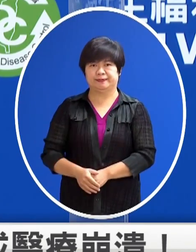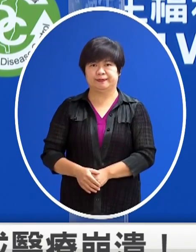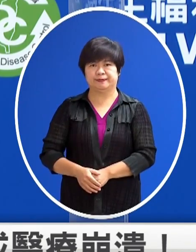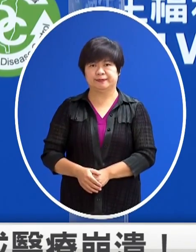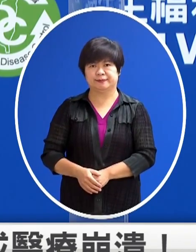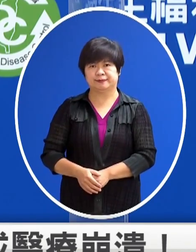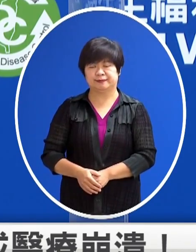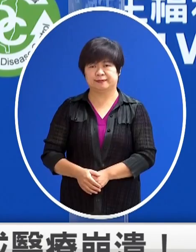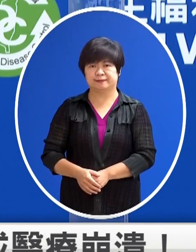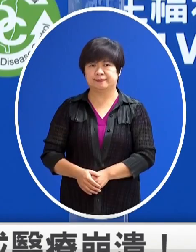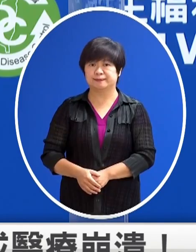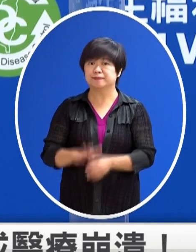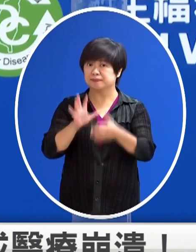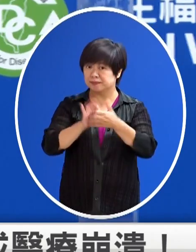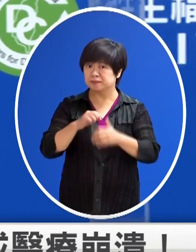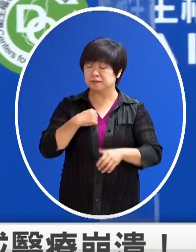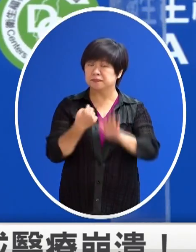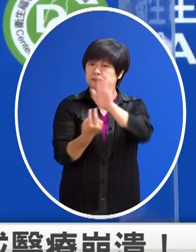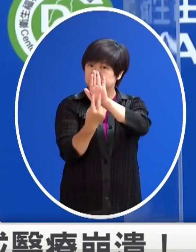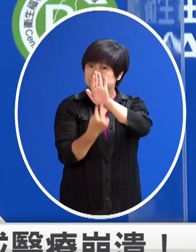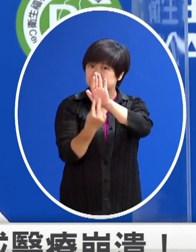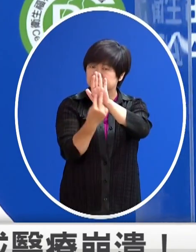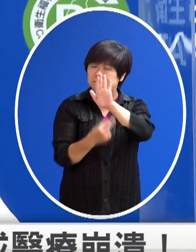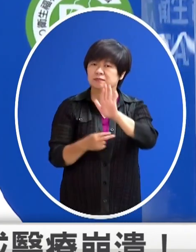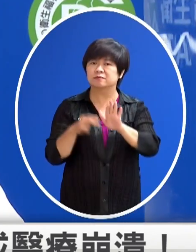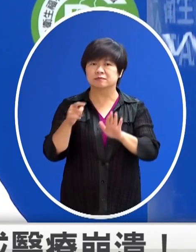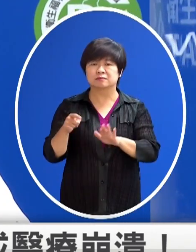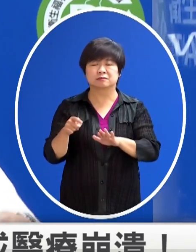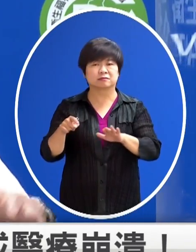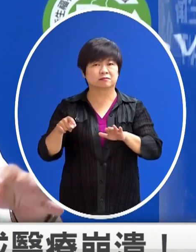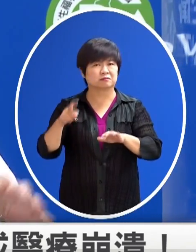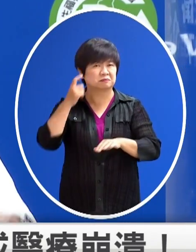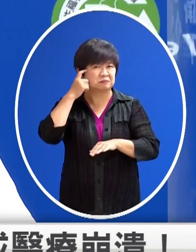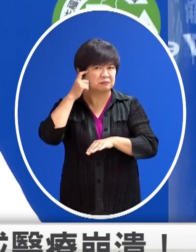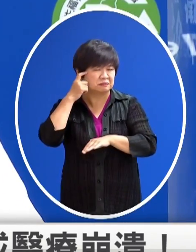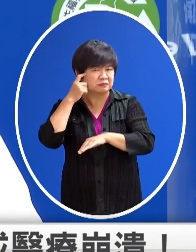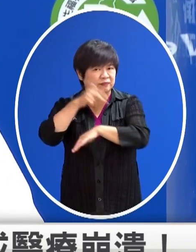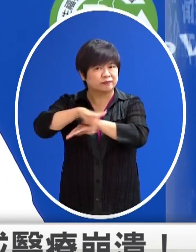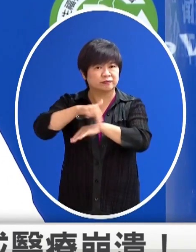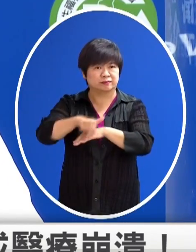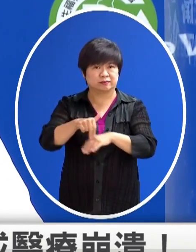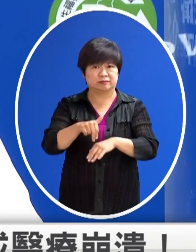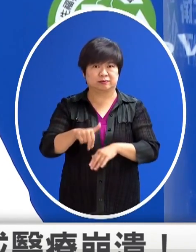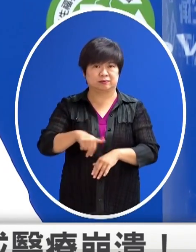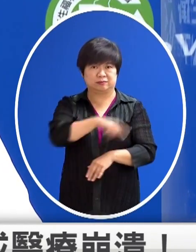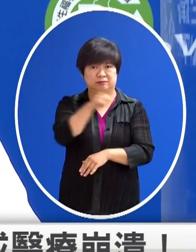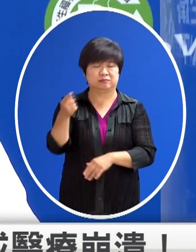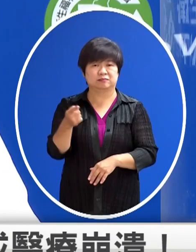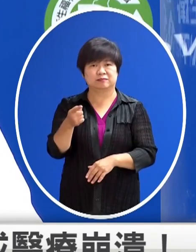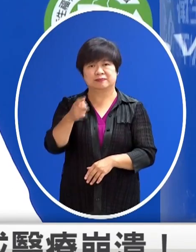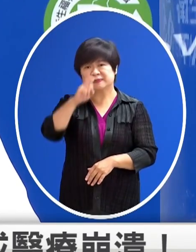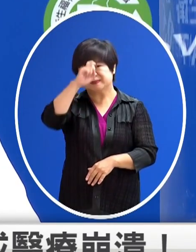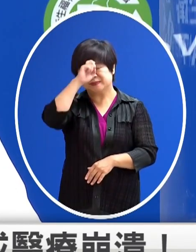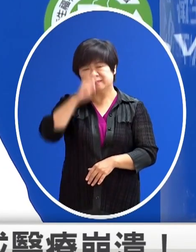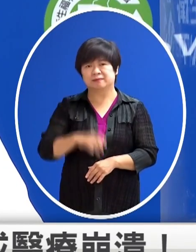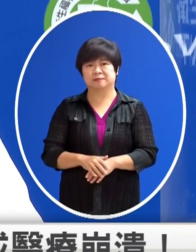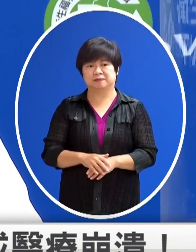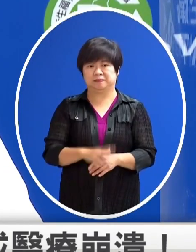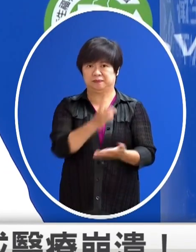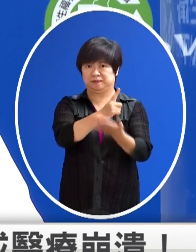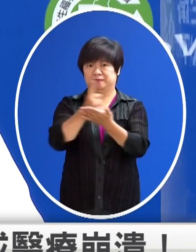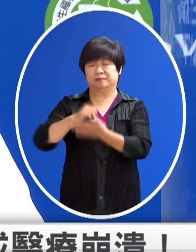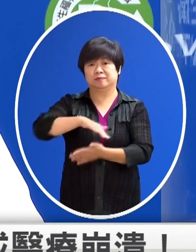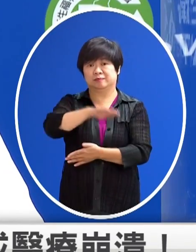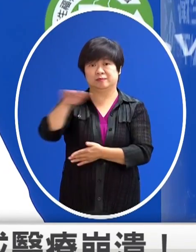所以在这里面跟大家来说明，就是说可能用这样的方式，就是说大家一直希望我们做普筛，我们说不